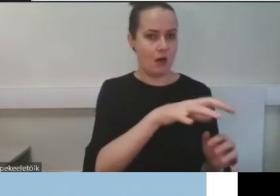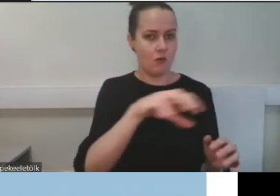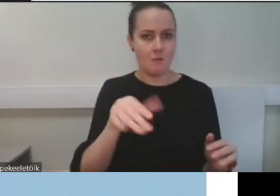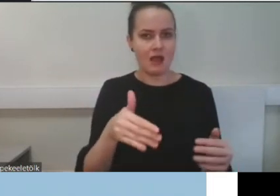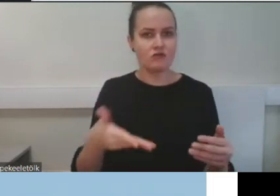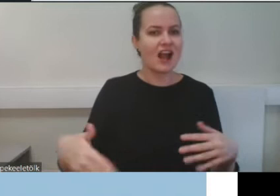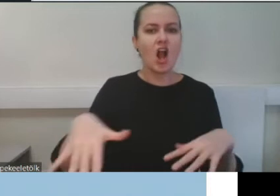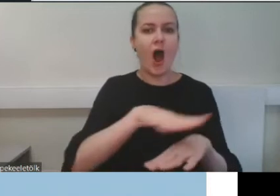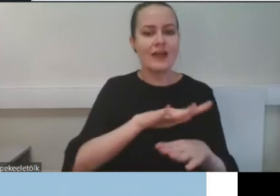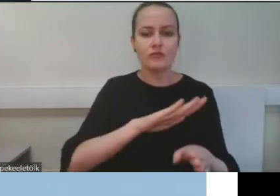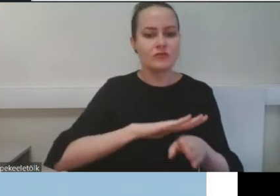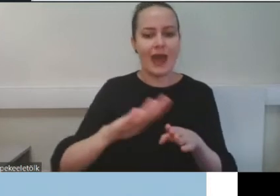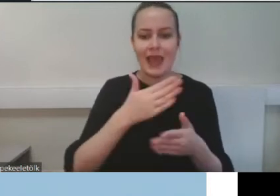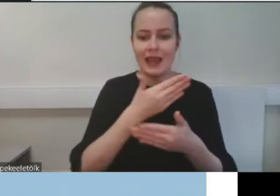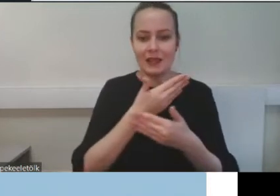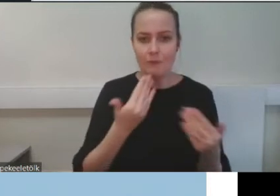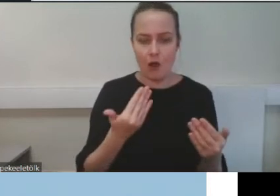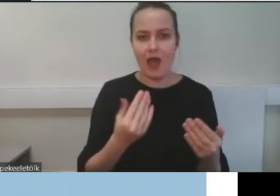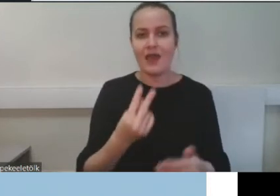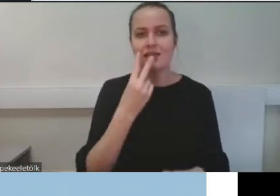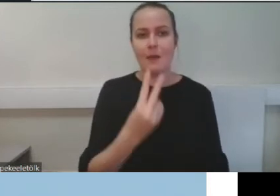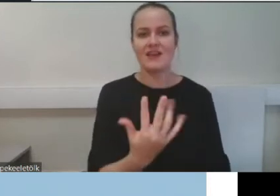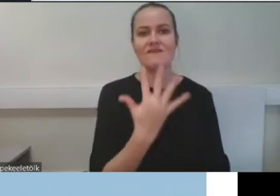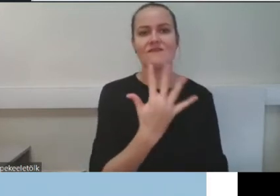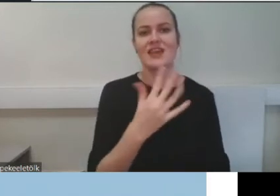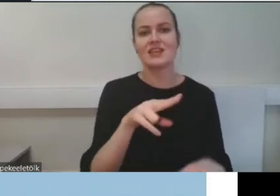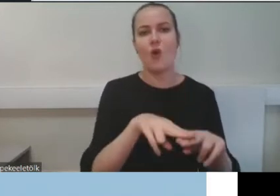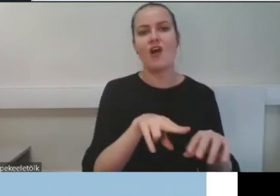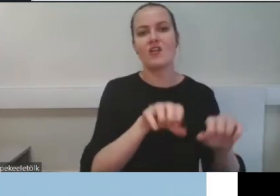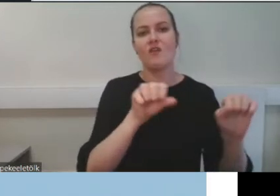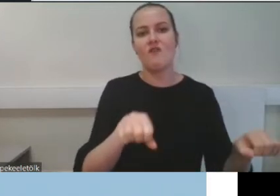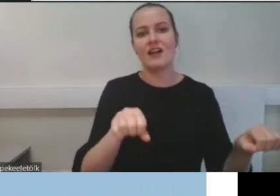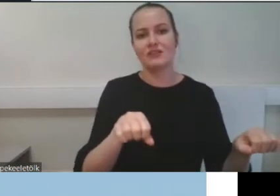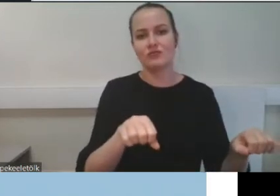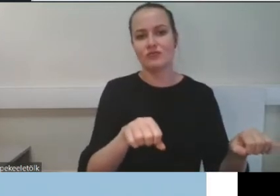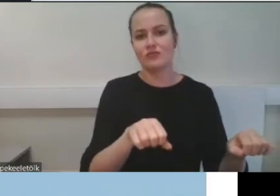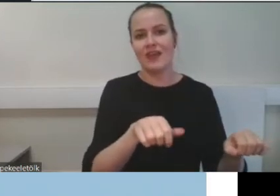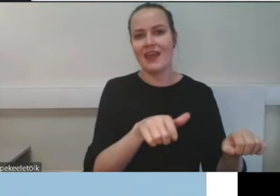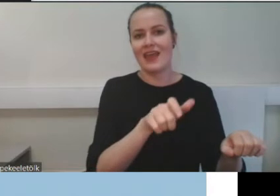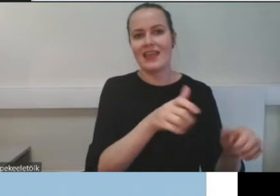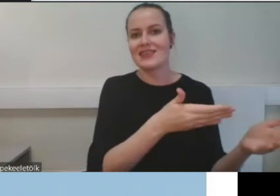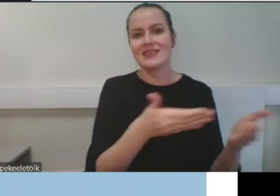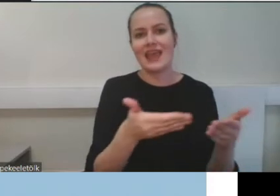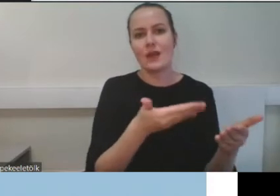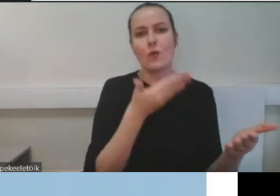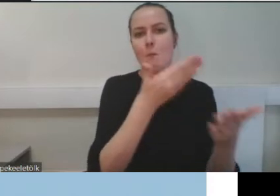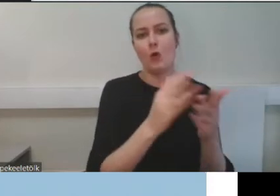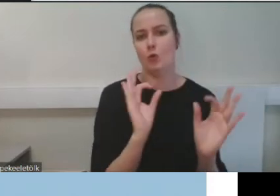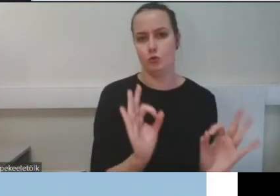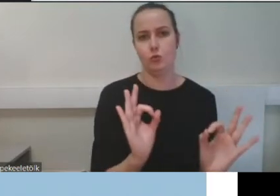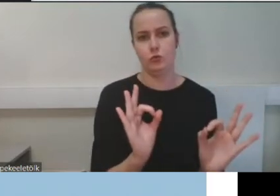sealulgas soovanuse ja osutatud teenuse mahu järgi, siis nende isikute kohta, kes